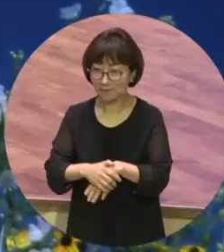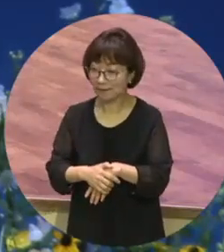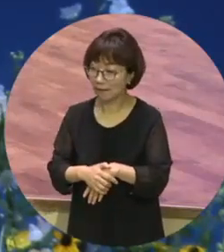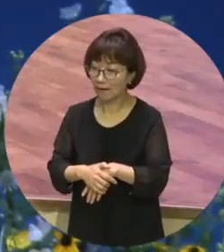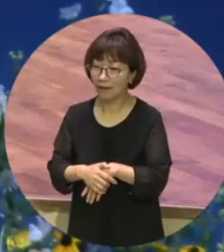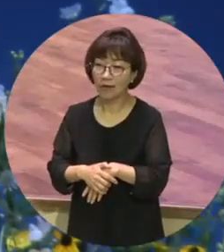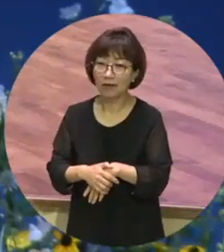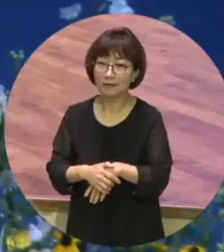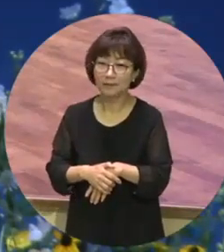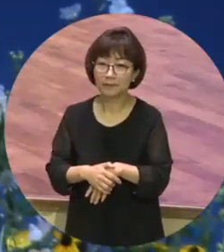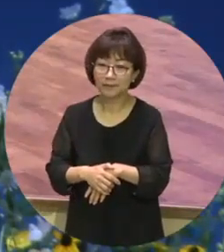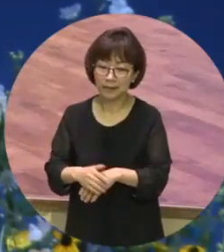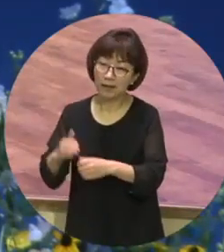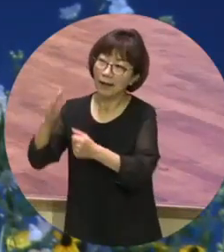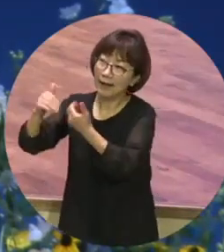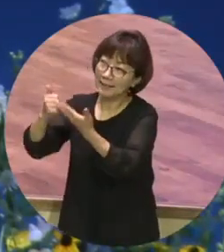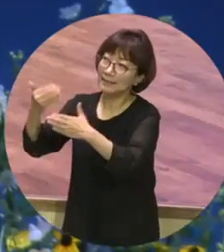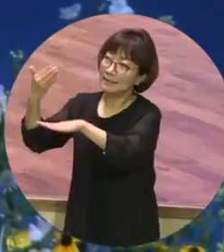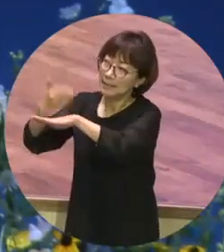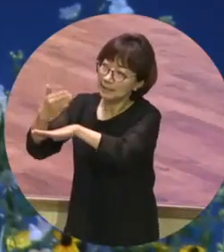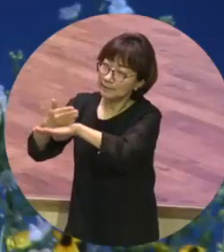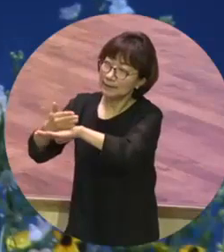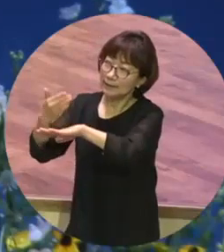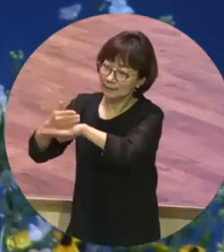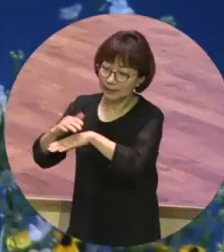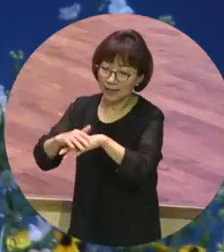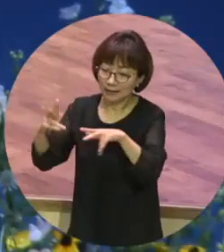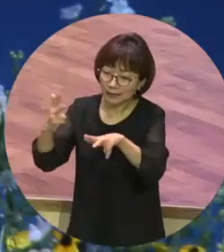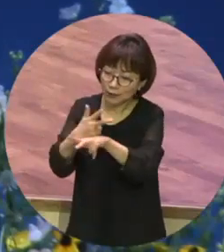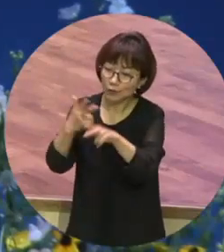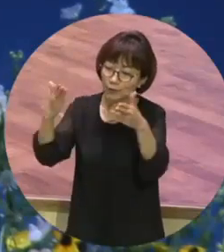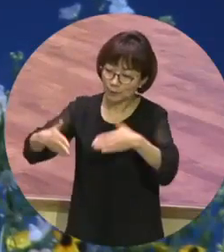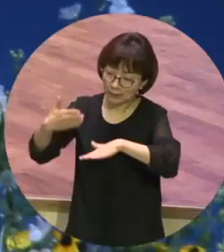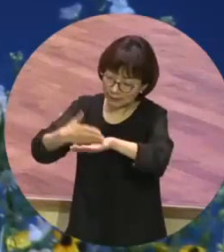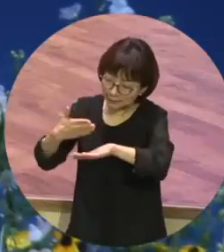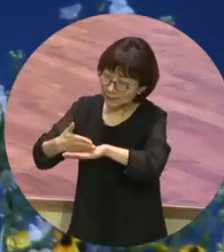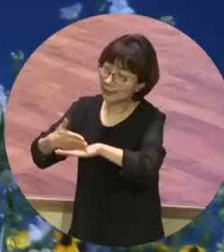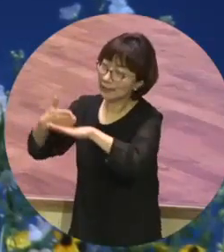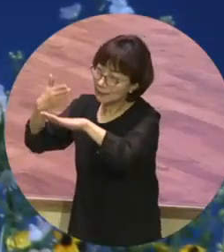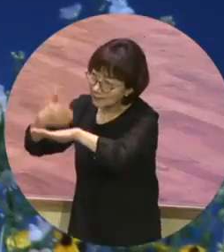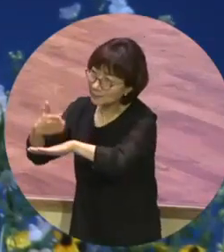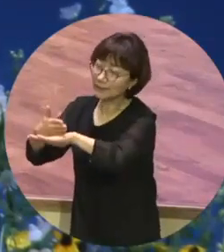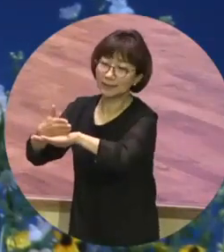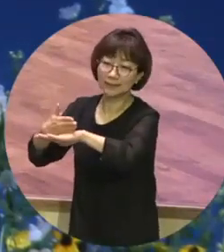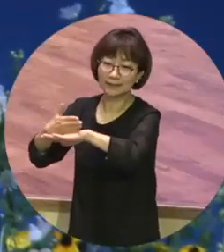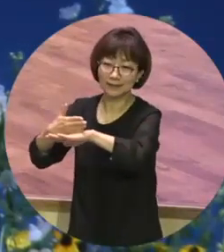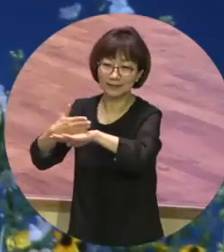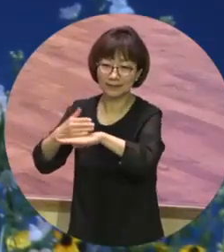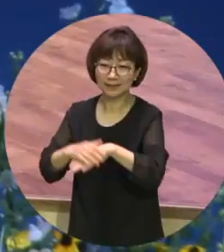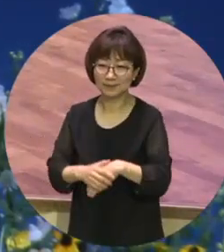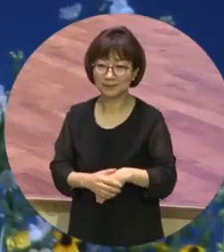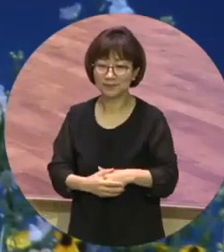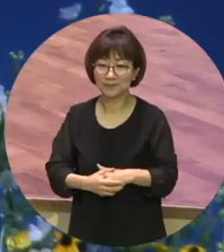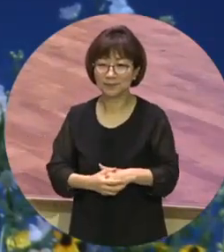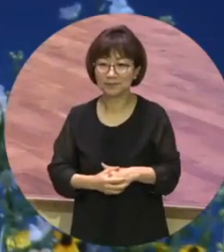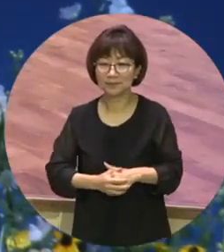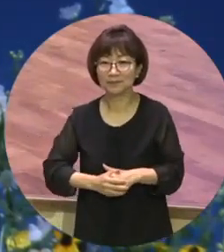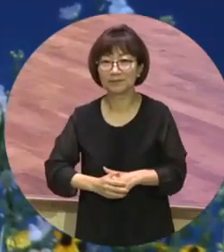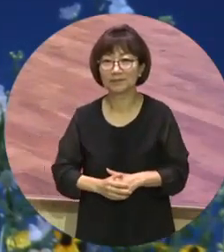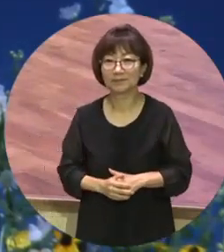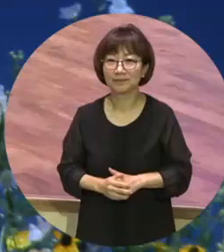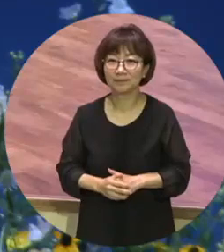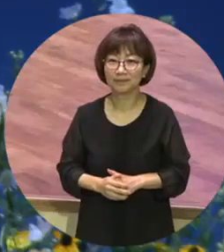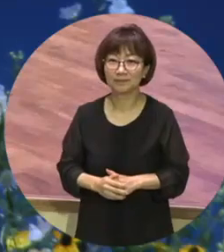때로는 부담스럽지만, 하나님께 감사함 한 주도 빠지고, 하나님 한 주간 너무 감사합니다. 이 목사가 감사하는데, 어떻게 장로가,